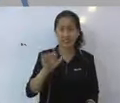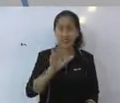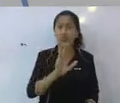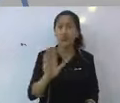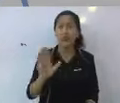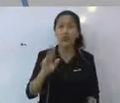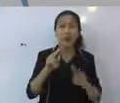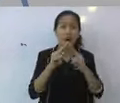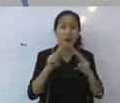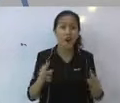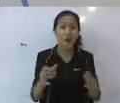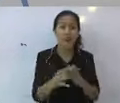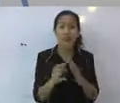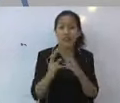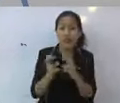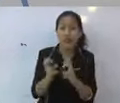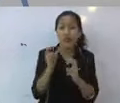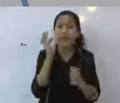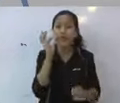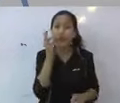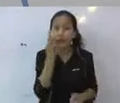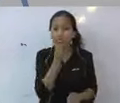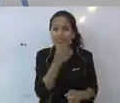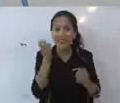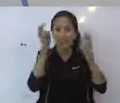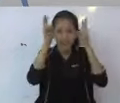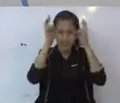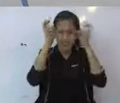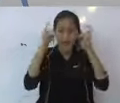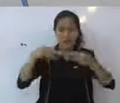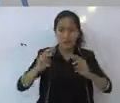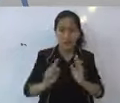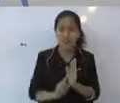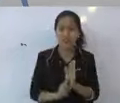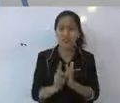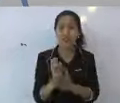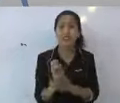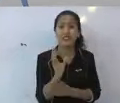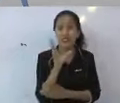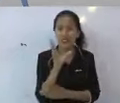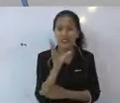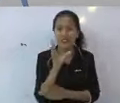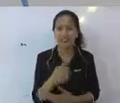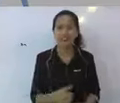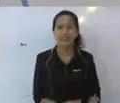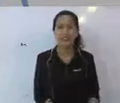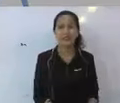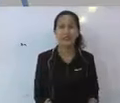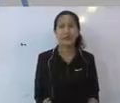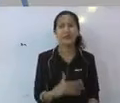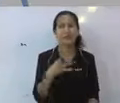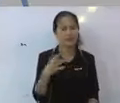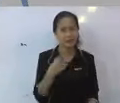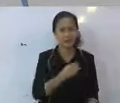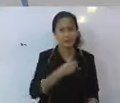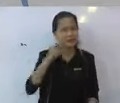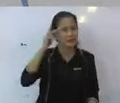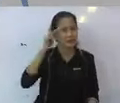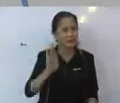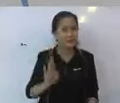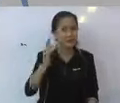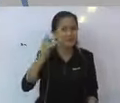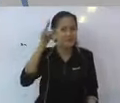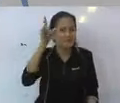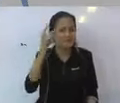na magtanim-tanim. Oh. Gawin nyo ng kapaki-pakinabang. Oo, gumawa naman, magtanim naman kayo. Parang ating mahal na pastor dito, di ba? Yes. Sabi niya ating